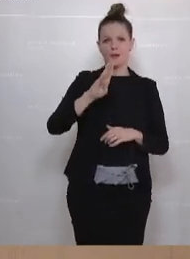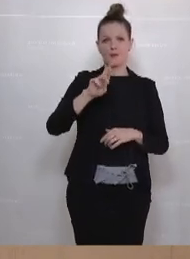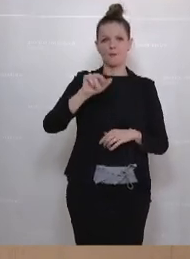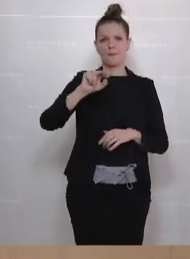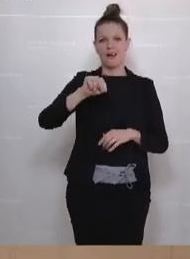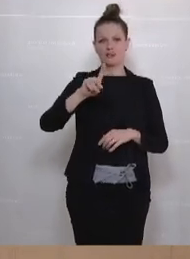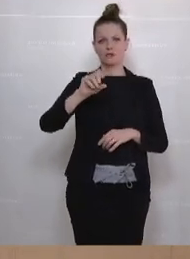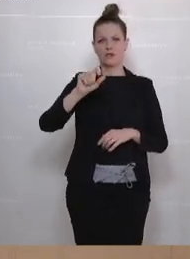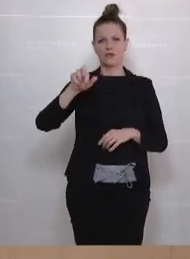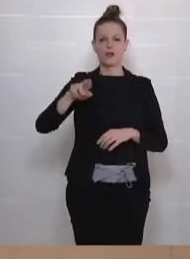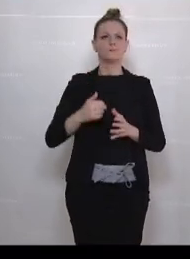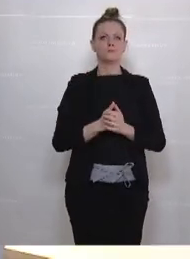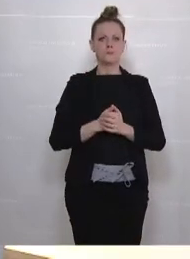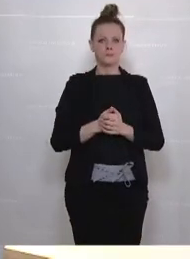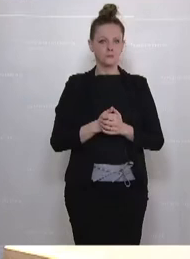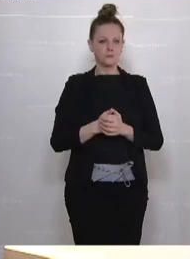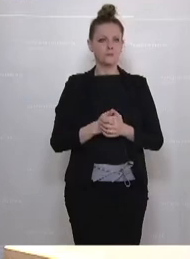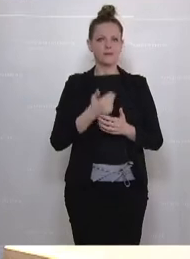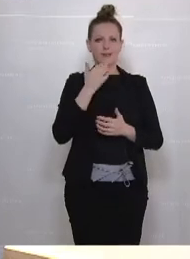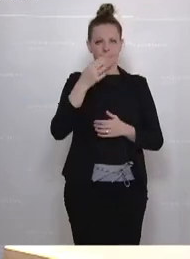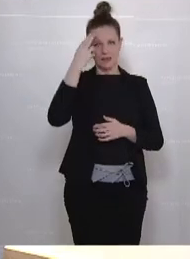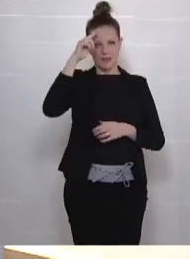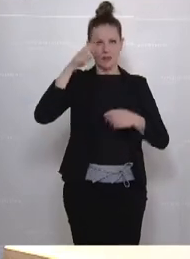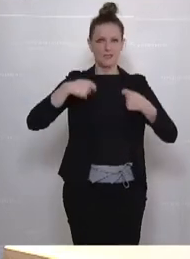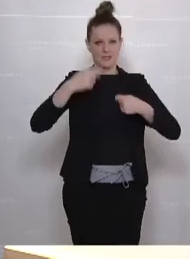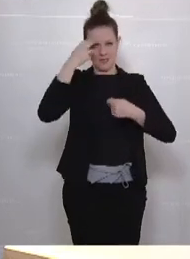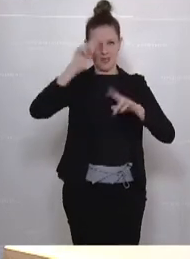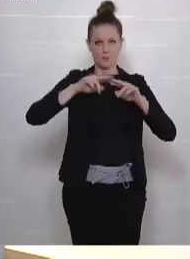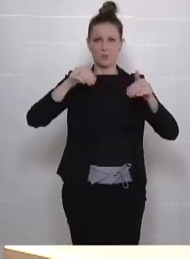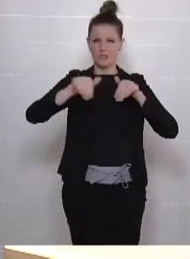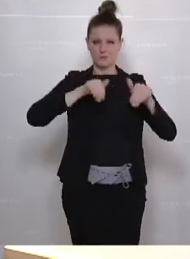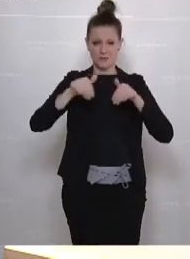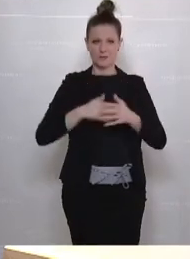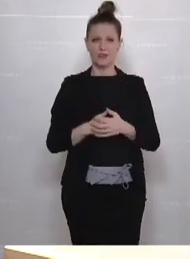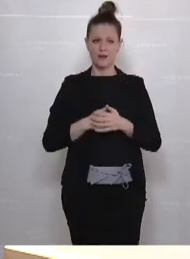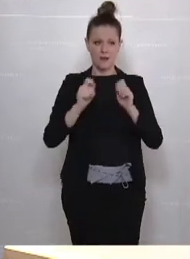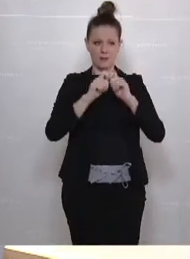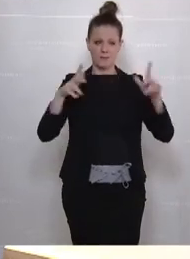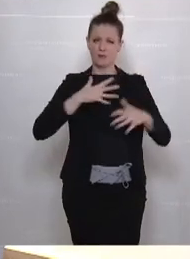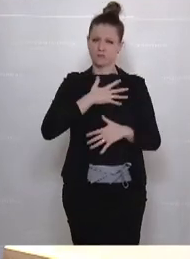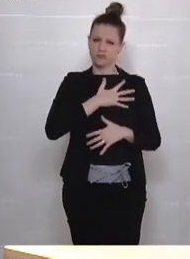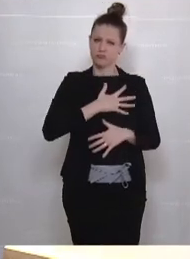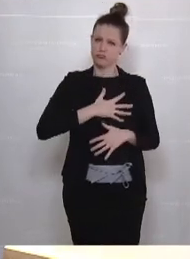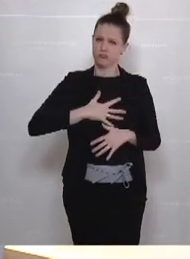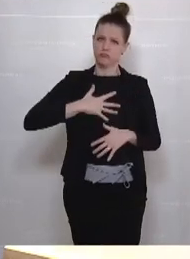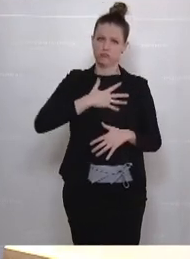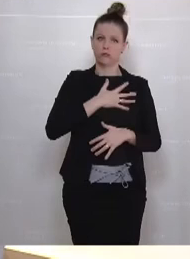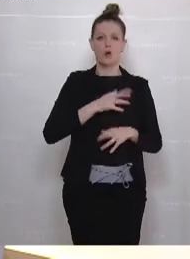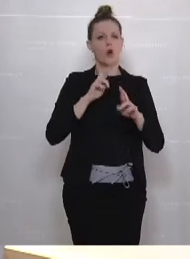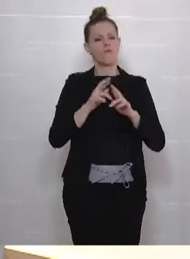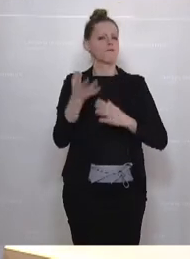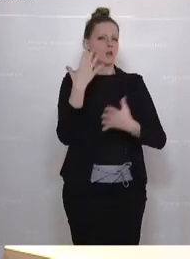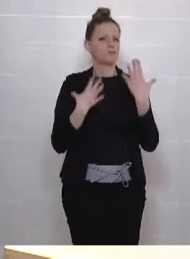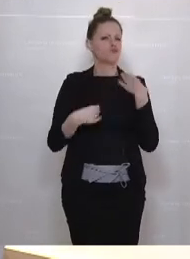Herr Präsident. Herr Bundesminister, es sind diese hässlichen Bilder, wo manche gehofft haben, dass wir uns daran gewöhnen